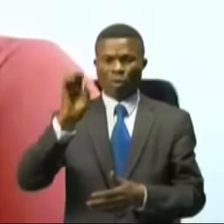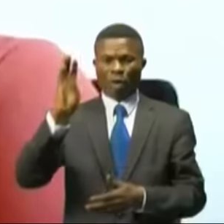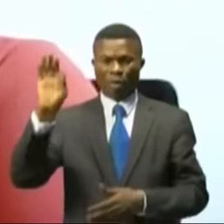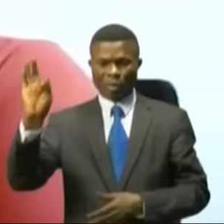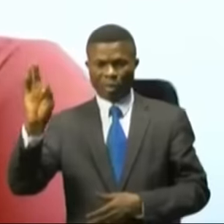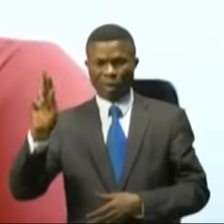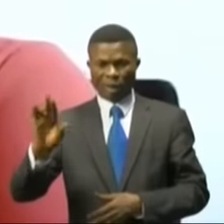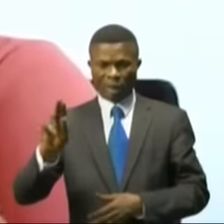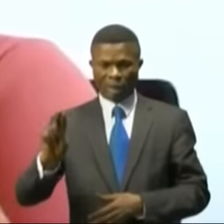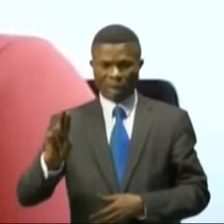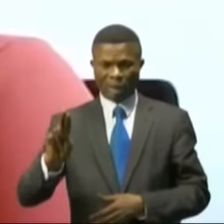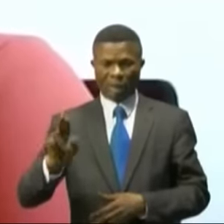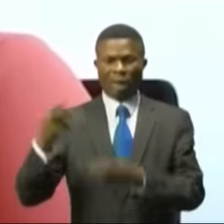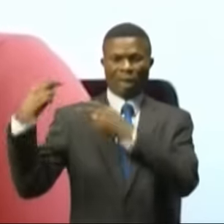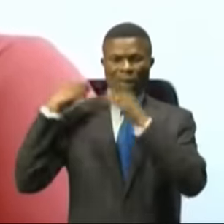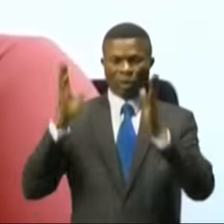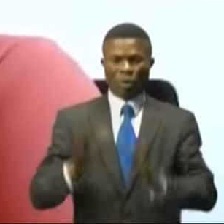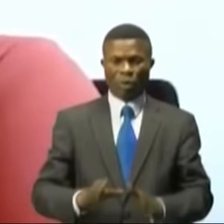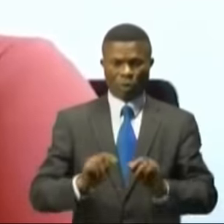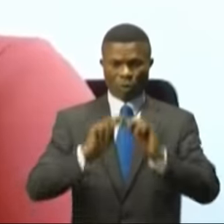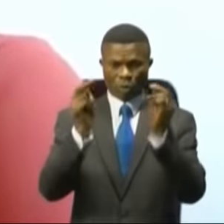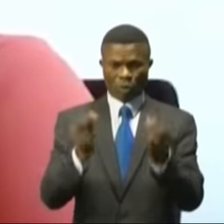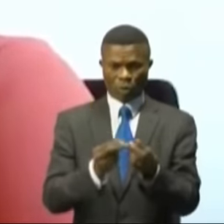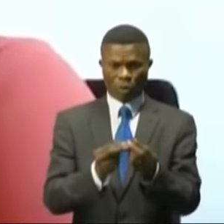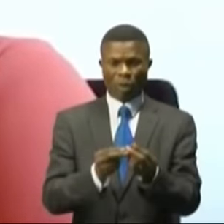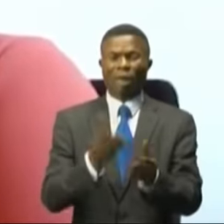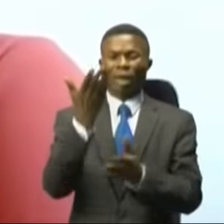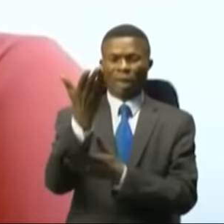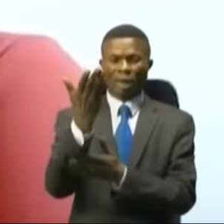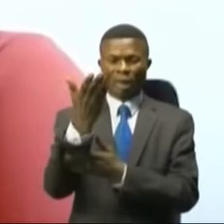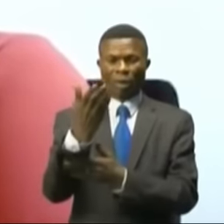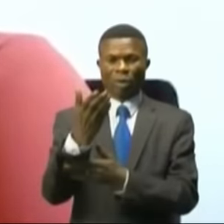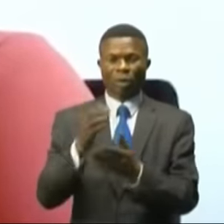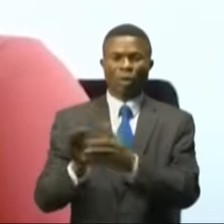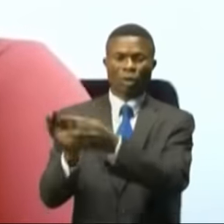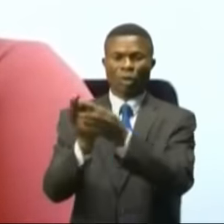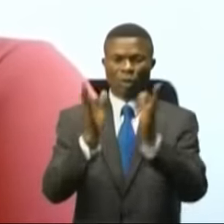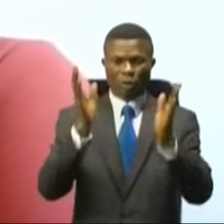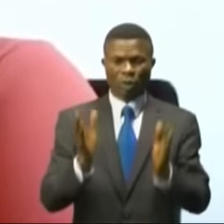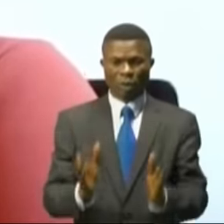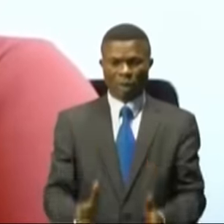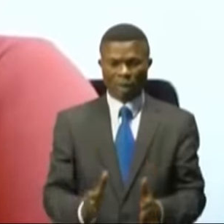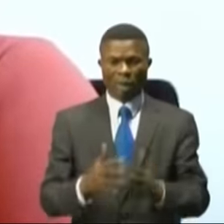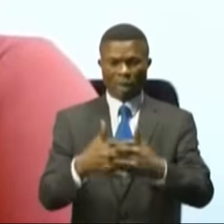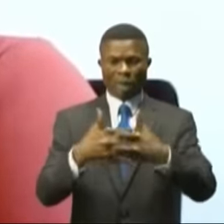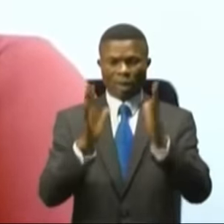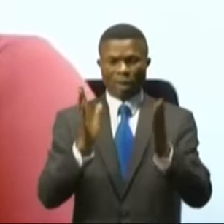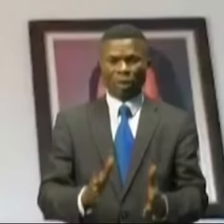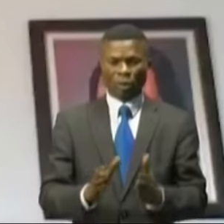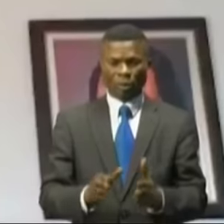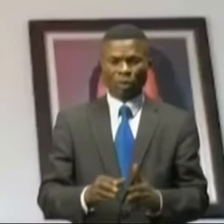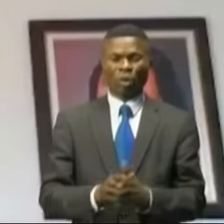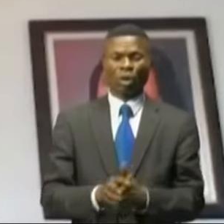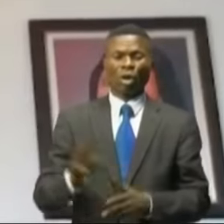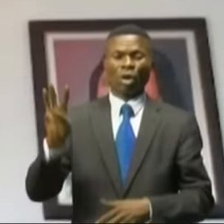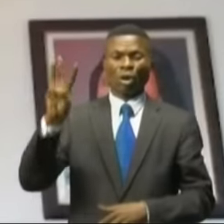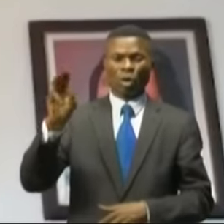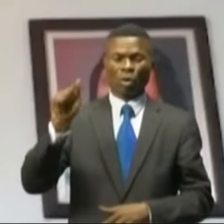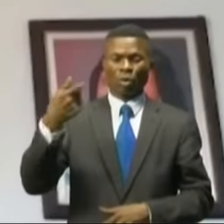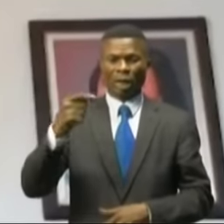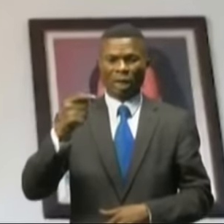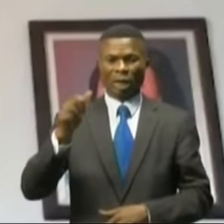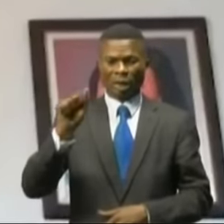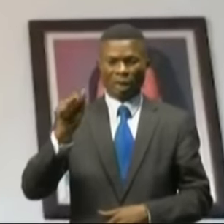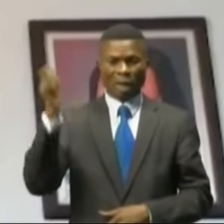Djenebou Diallo, responsable senior du plaidoyer à l'unité de coordination partenariat de Ouagadougou, et